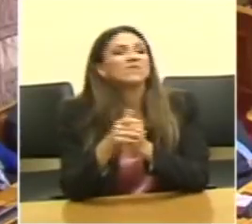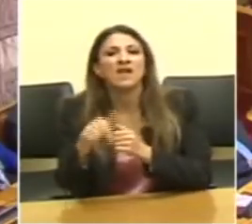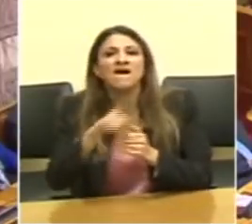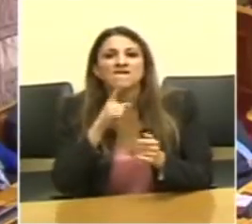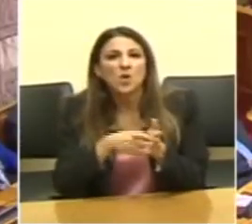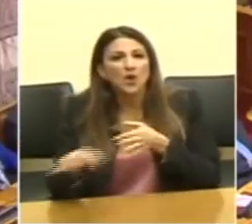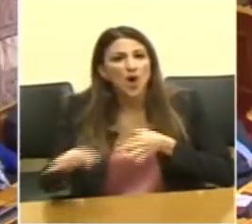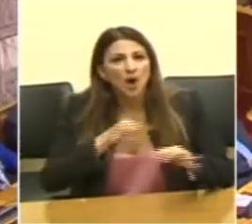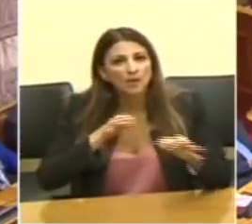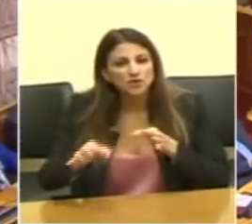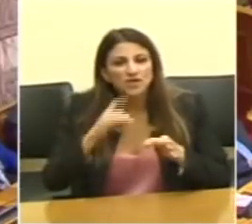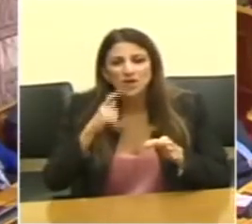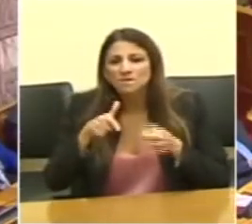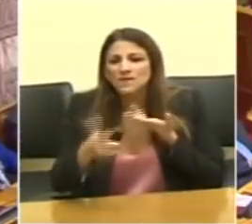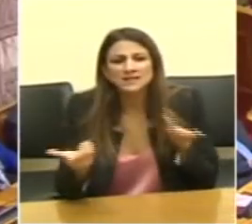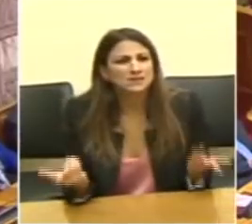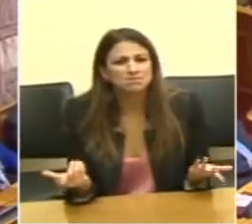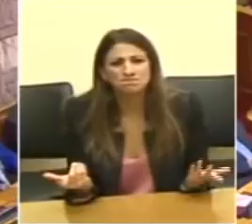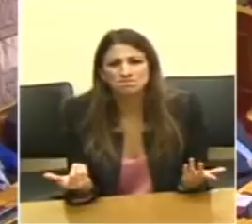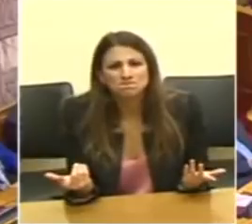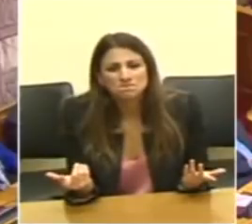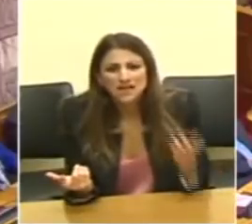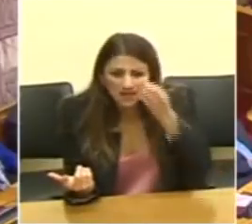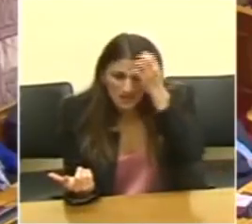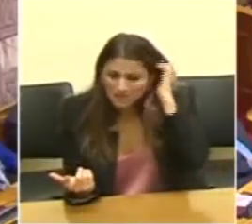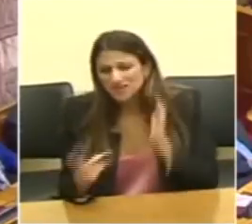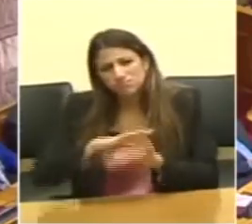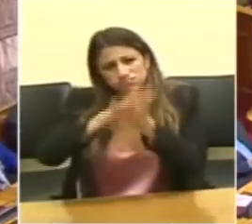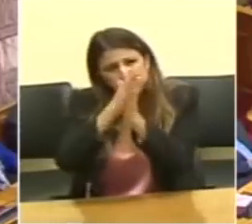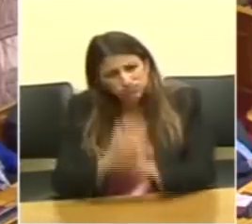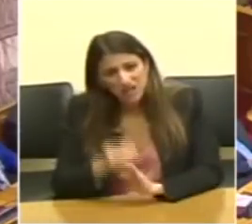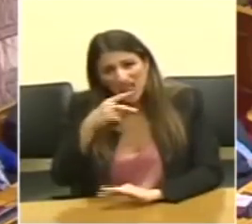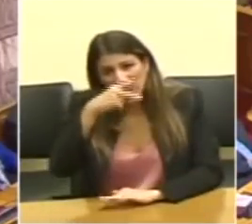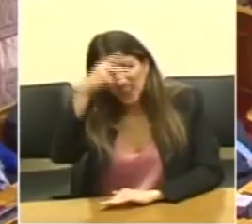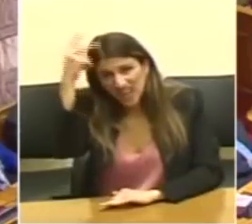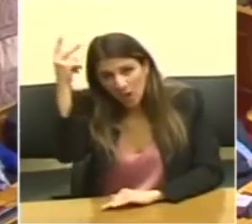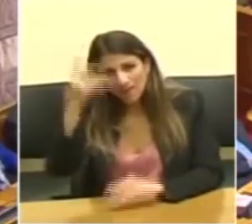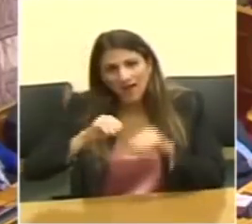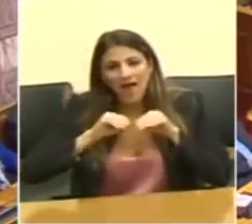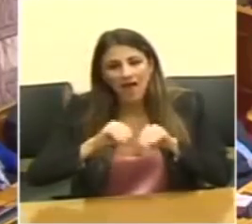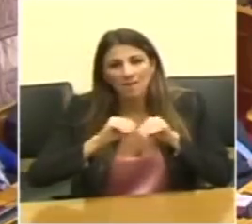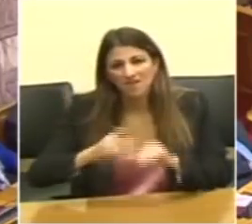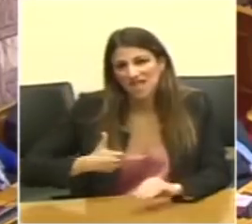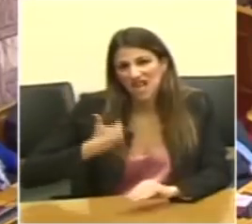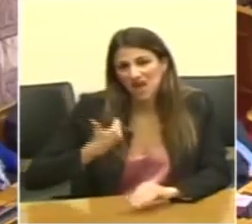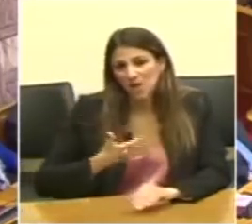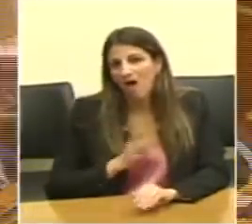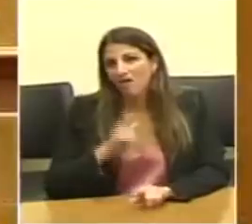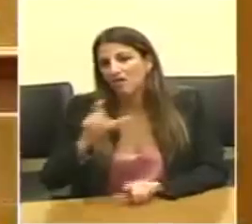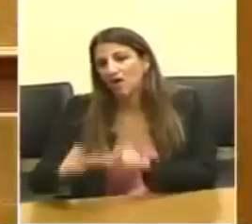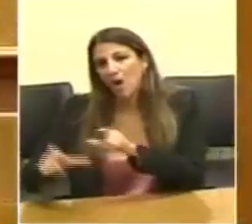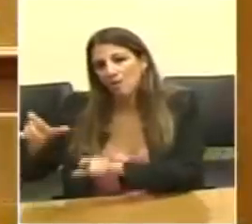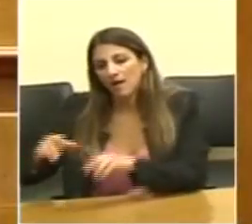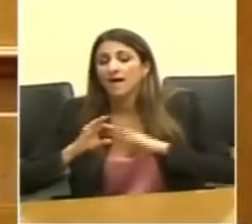ένα βαρύτατο χτύπημα στα μορφωτικά δικαιώματα της νεολαίας, της πατρίδας μας, και